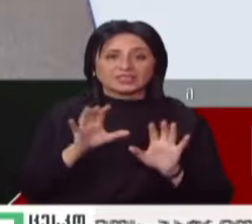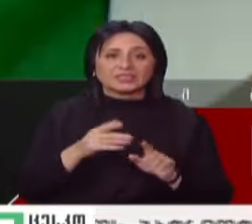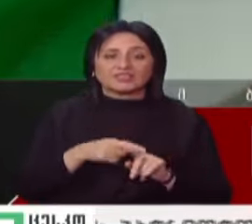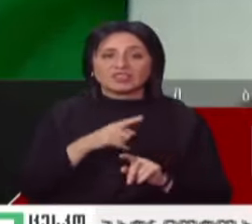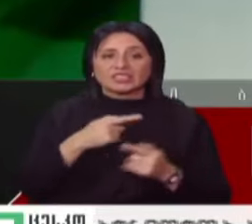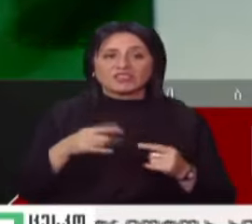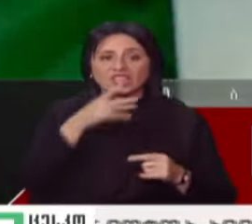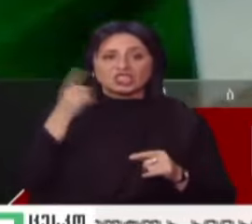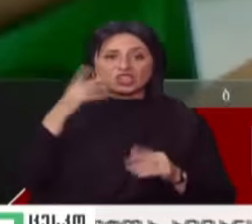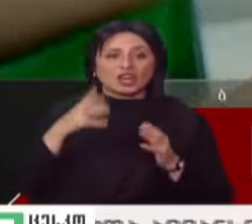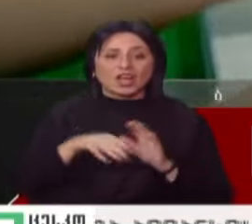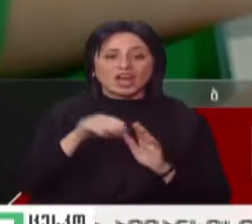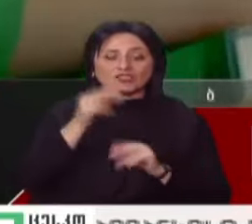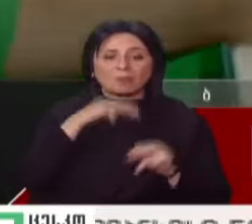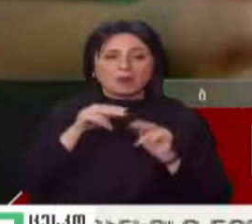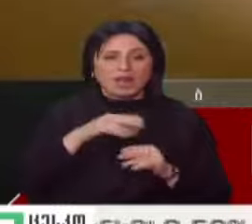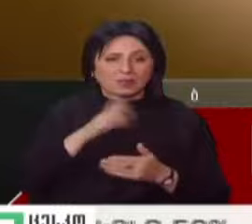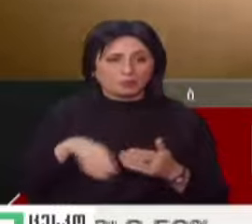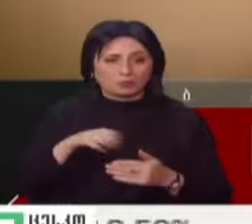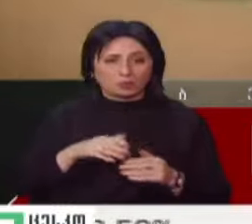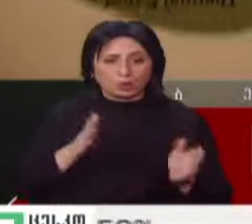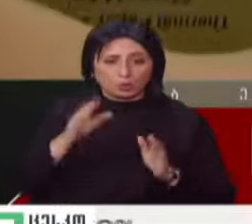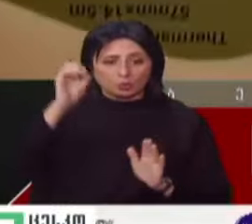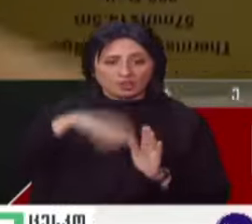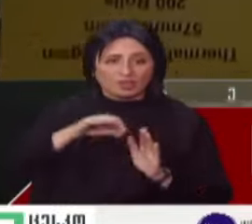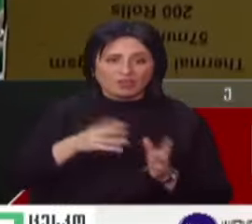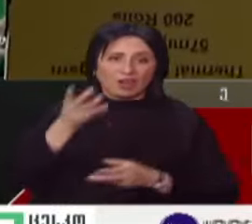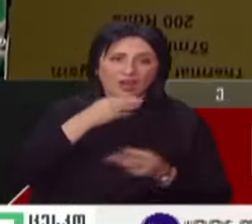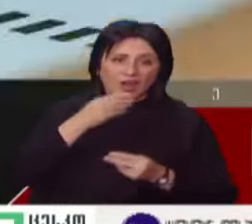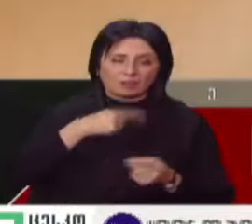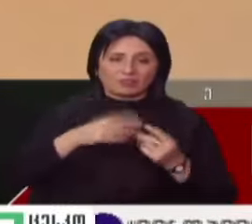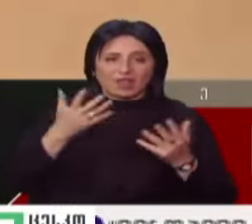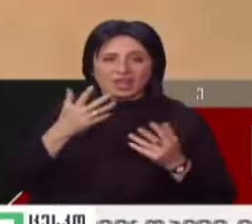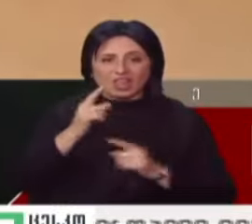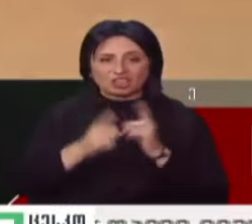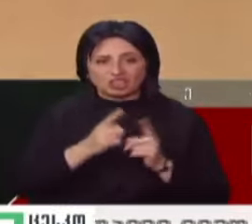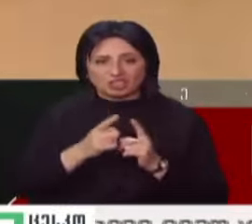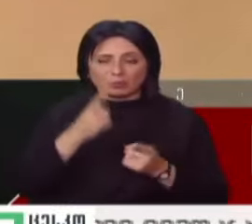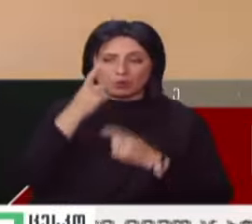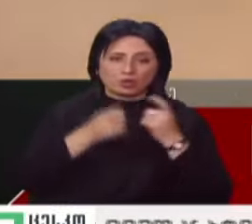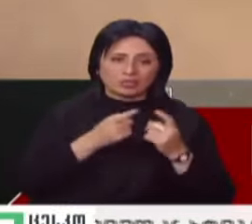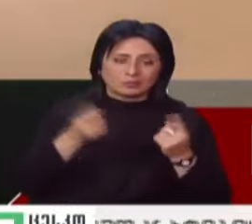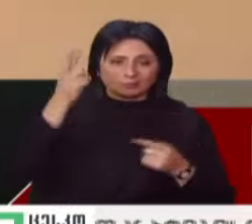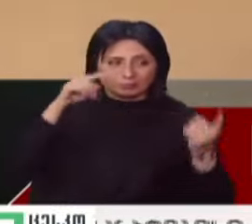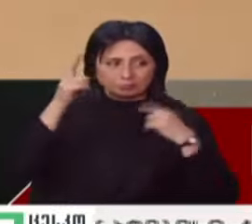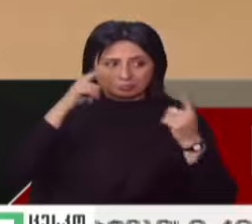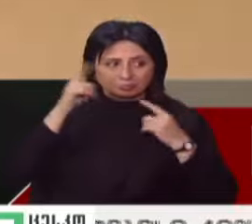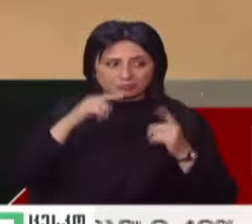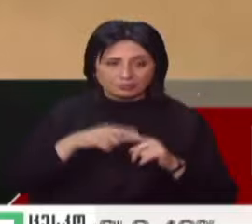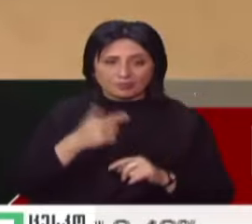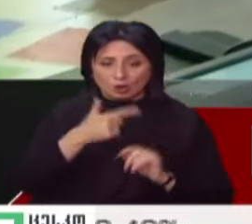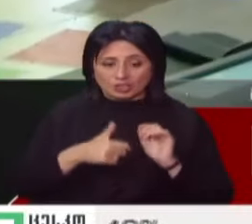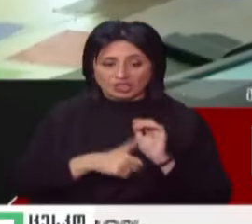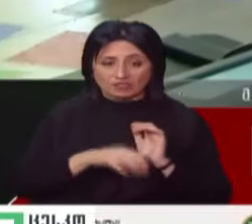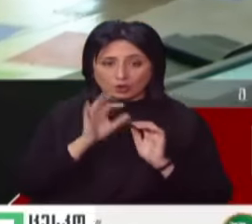ჩააბაროს სხვადასხვა დროის საარჩევნო ბრალდებების ხან ყუთებში ჩაყრილი ბიულეტენების, ხან ხელით ჩასწორებული მონაცემების შესახებ და ვიდრე